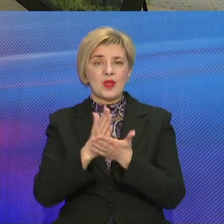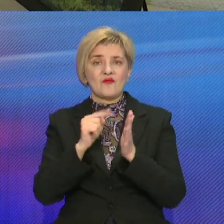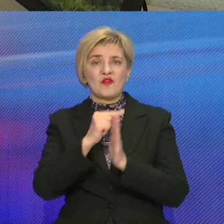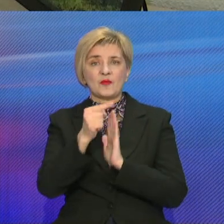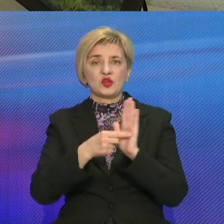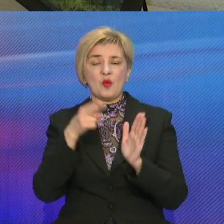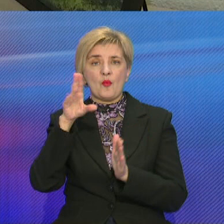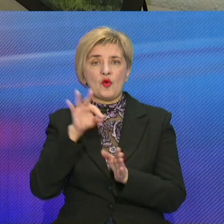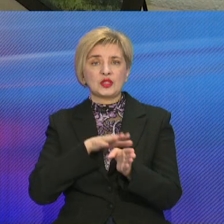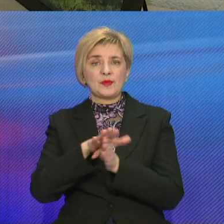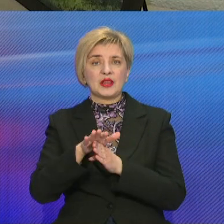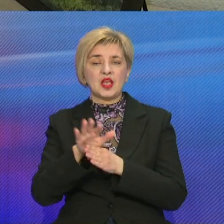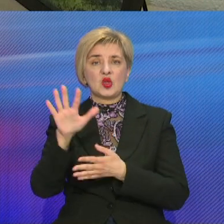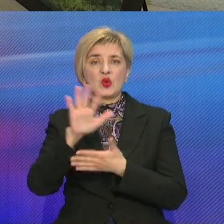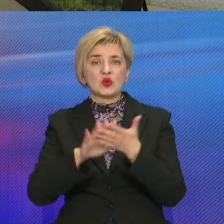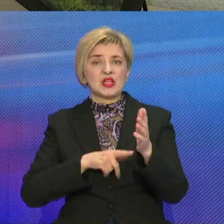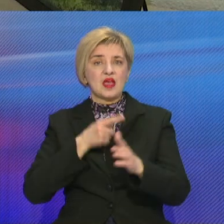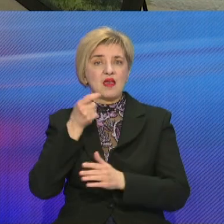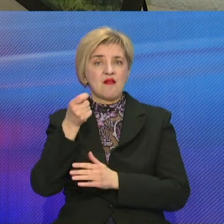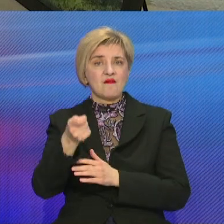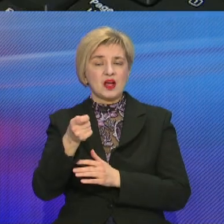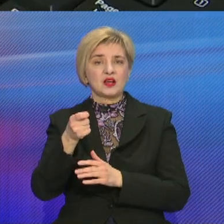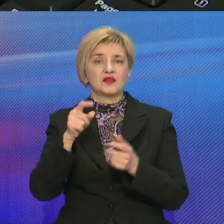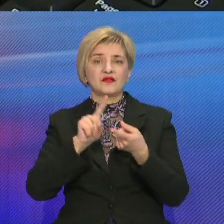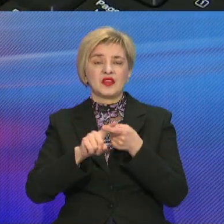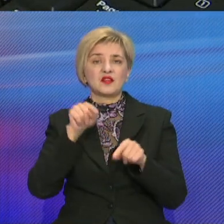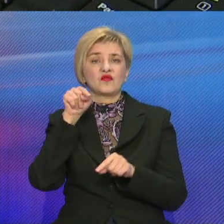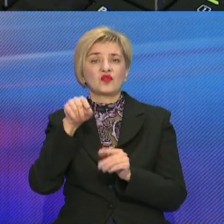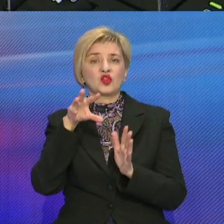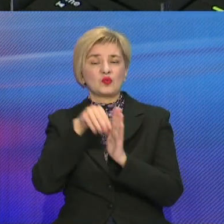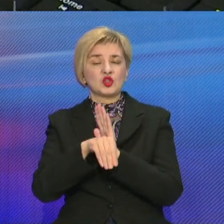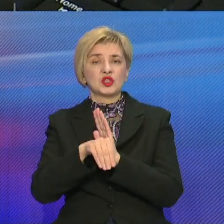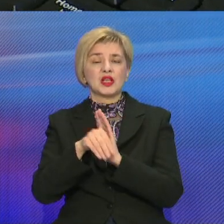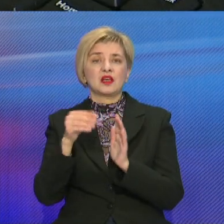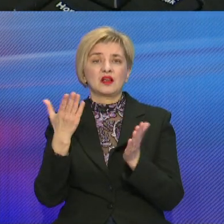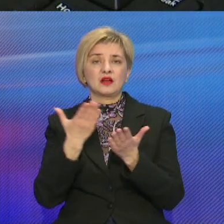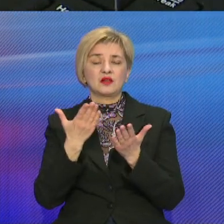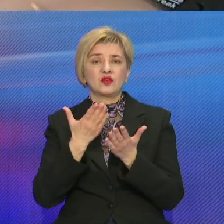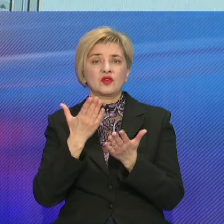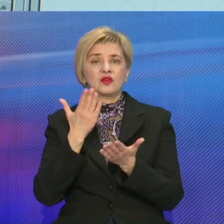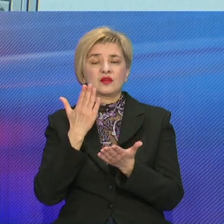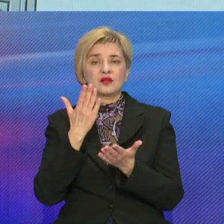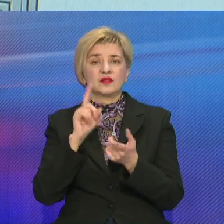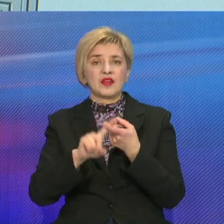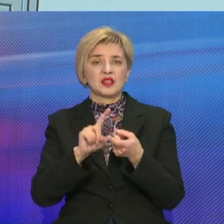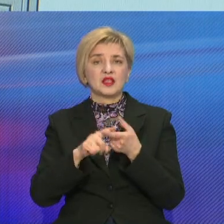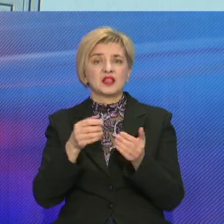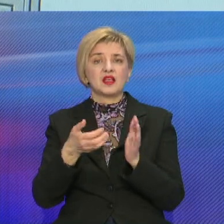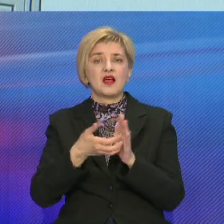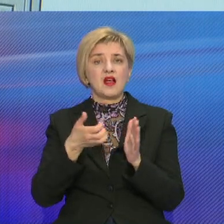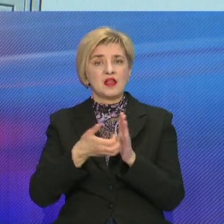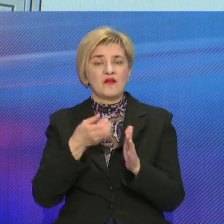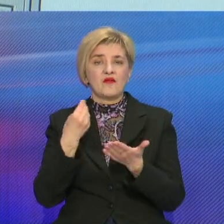по исполнению заявок. Это связано в том числе как и с, в какой-то части отсутствием финансирования. В